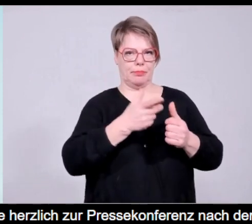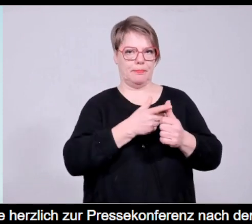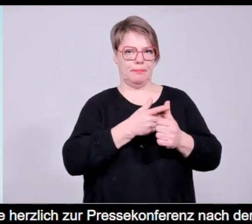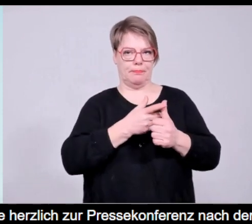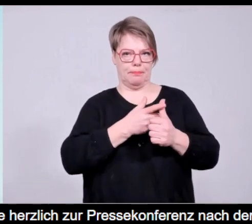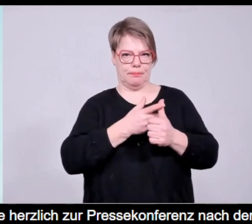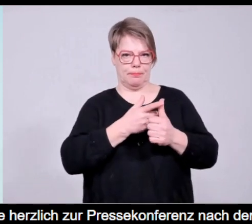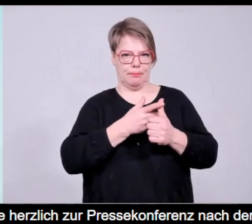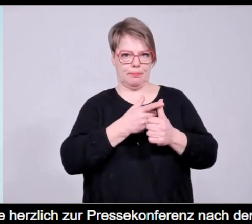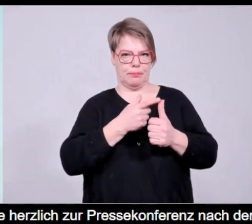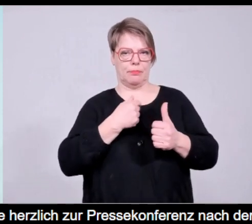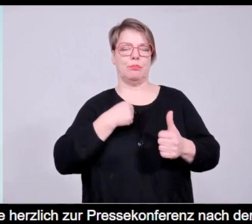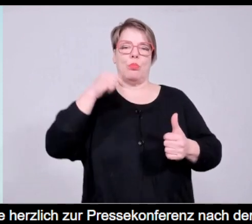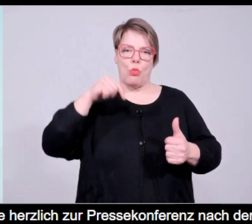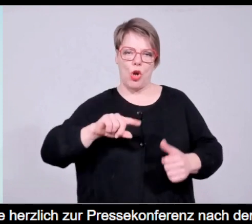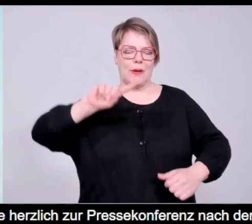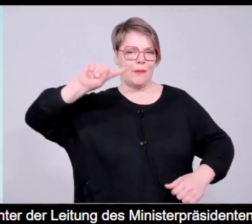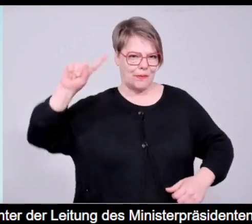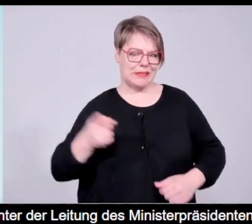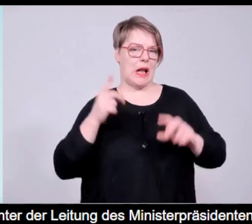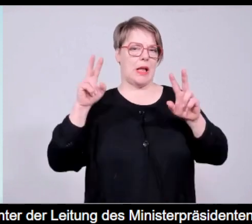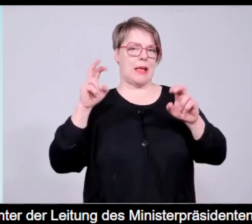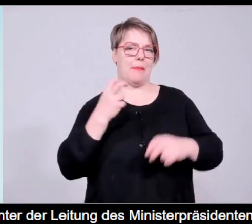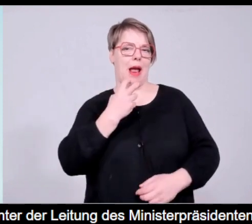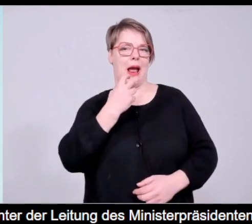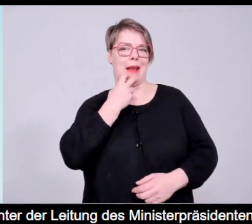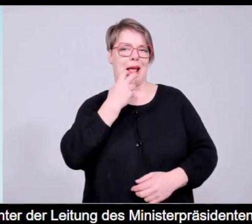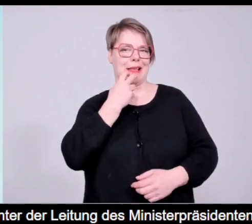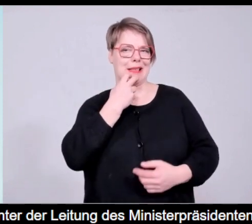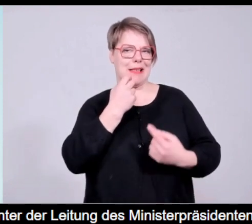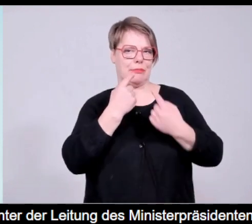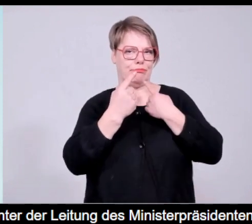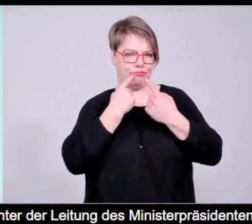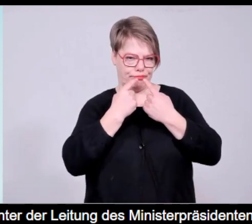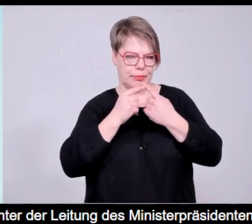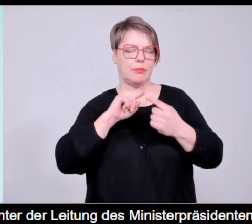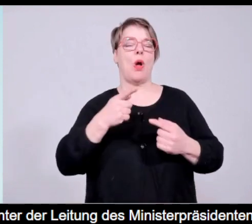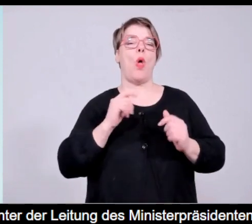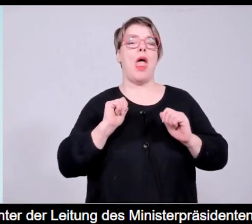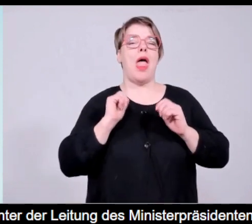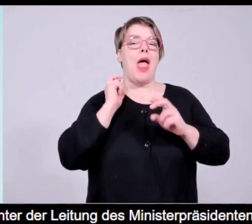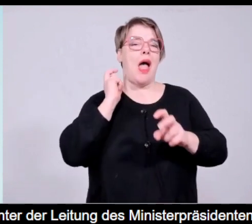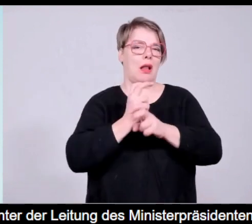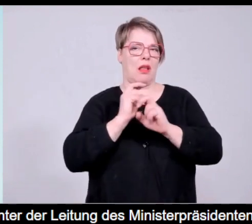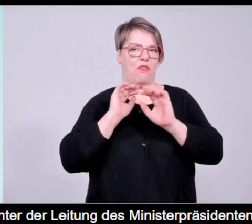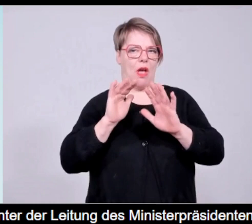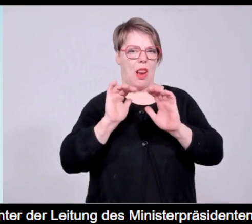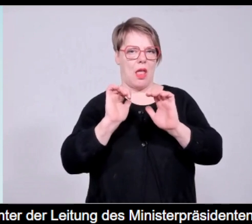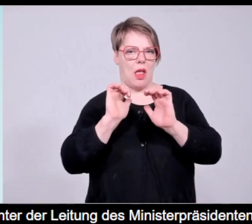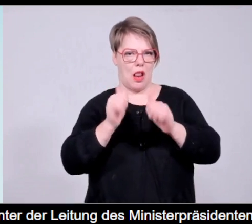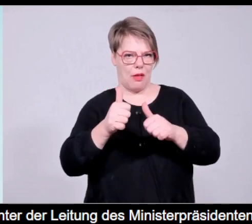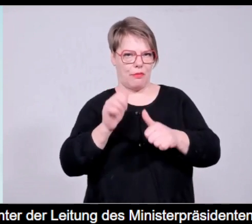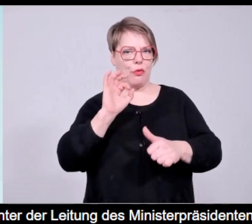Energiekosten dann die Härtefallhilfe eintreten kann. Das war eigentlich auch alles auf einem vernünftigen Weg.